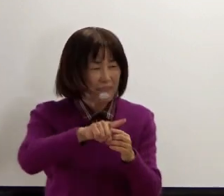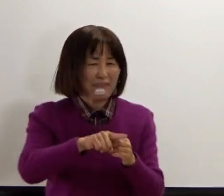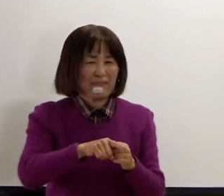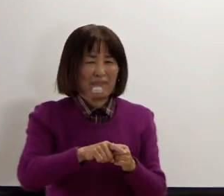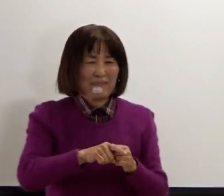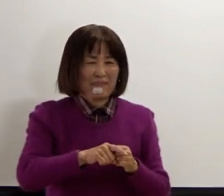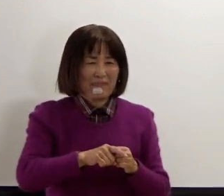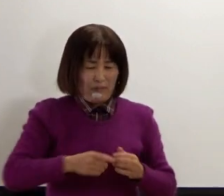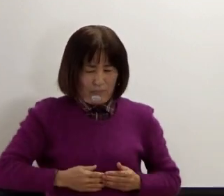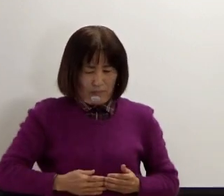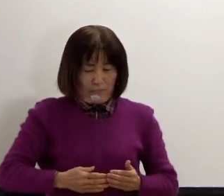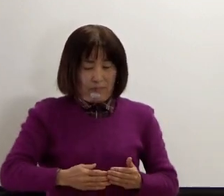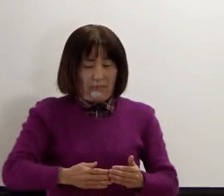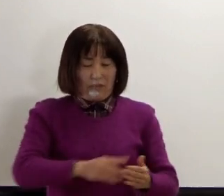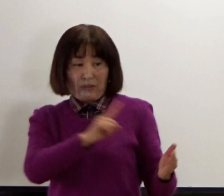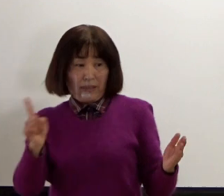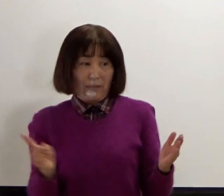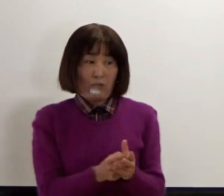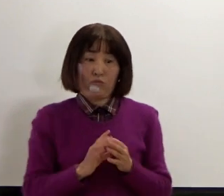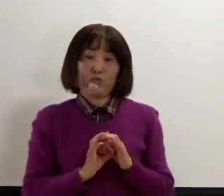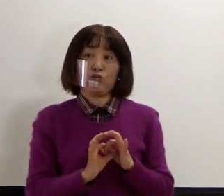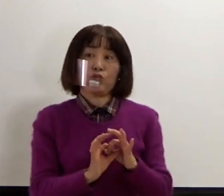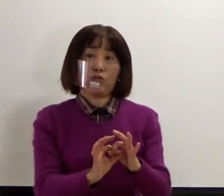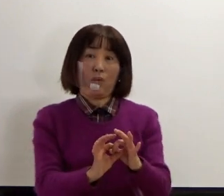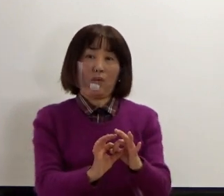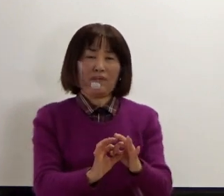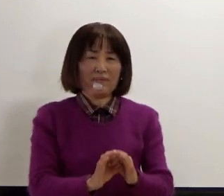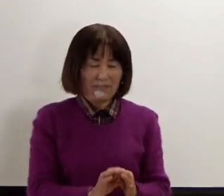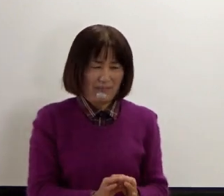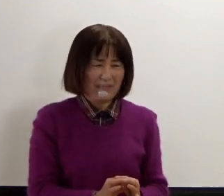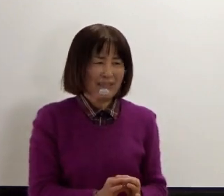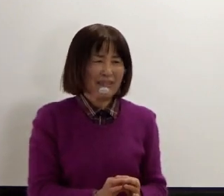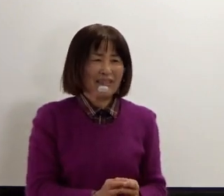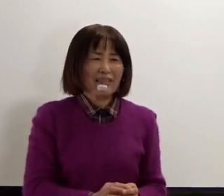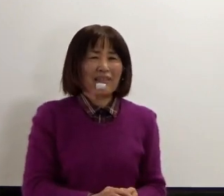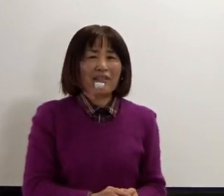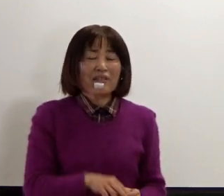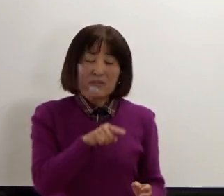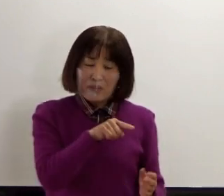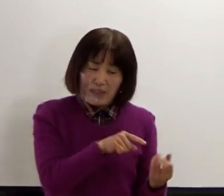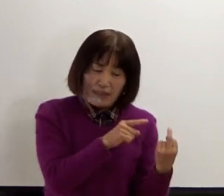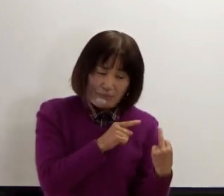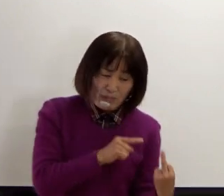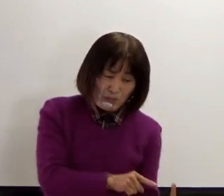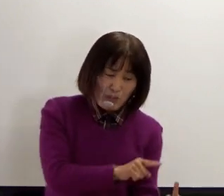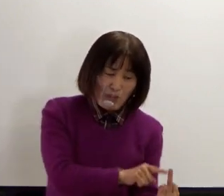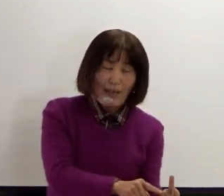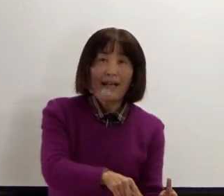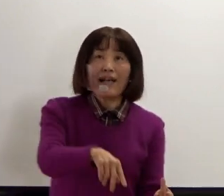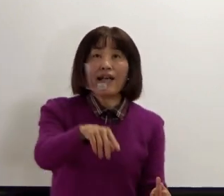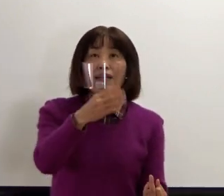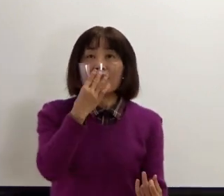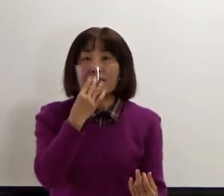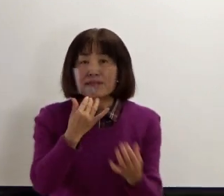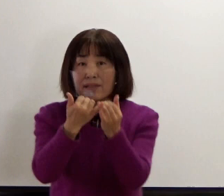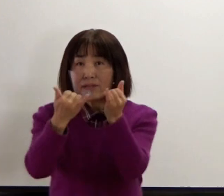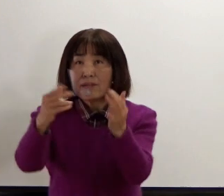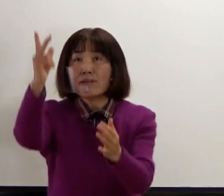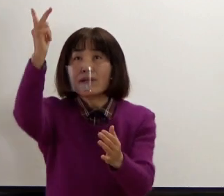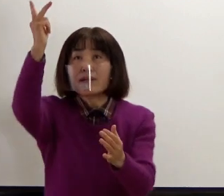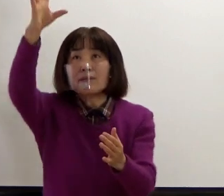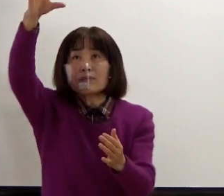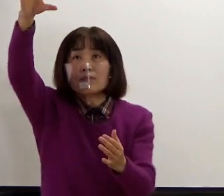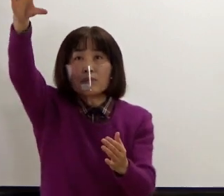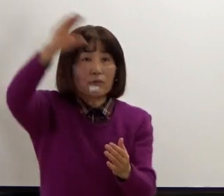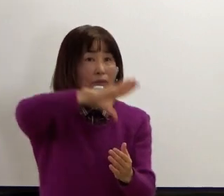そしてイスラエルの多くの子らをその神である主のもとに立ち返らせると、あなたの息子